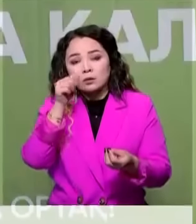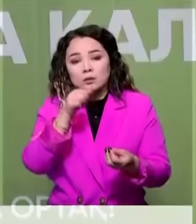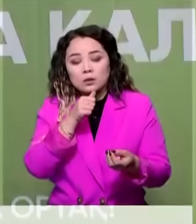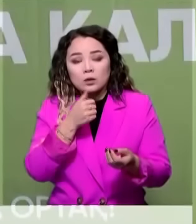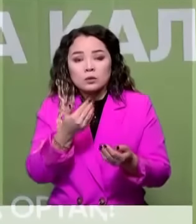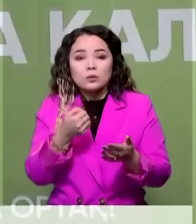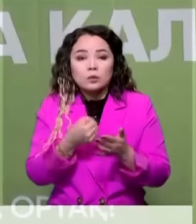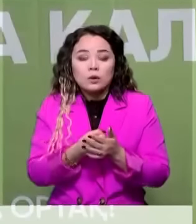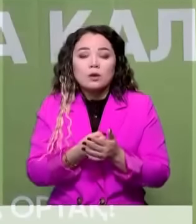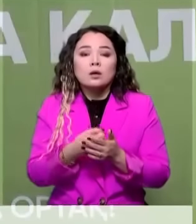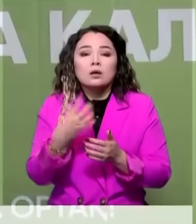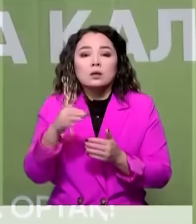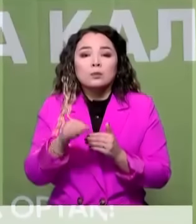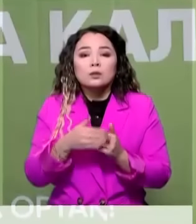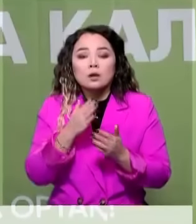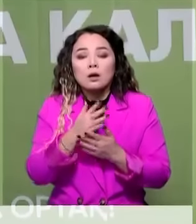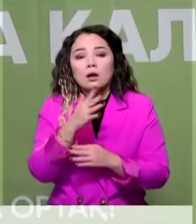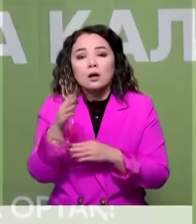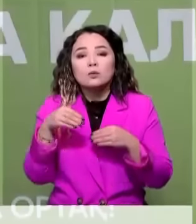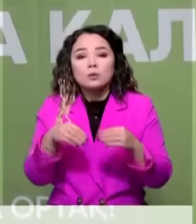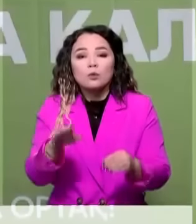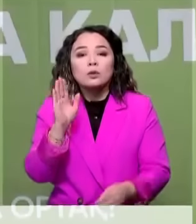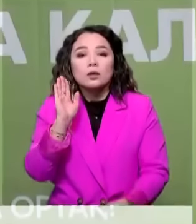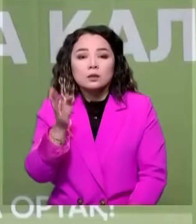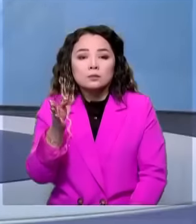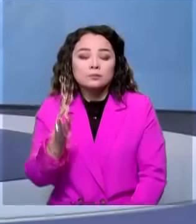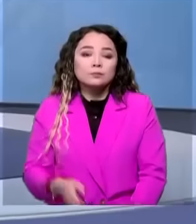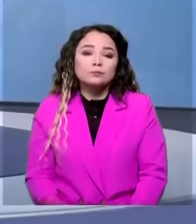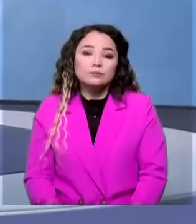аумағына 40 мыңнан астам ағаш егілетін болады.